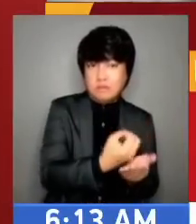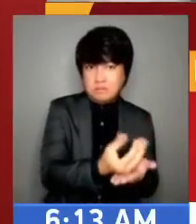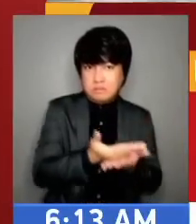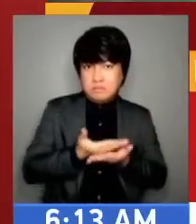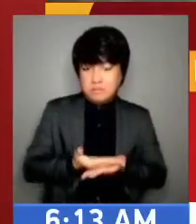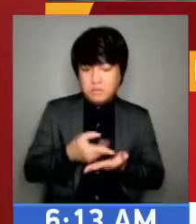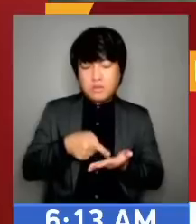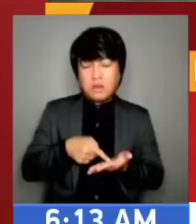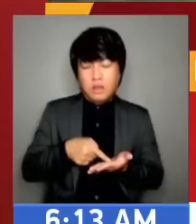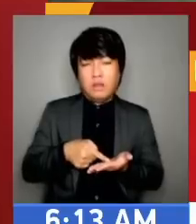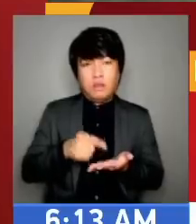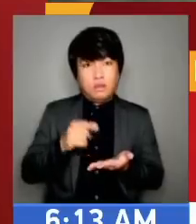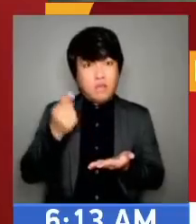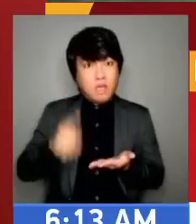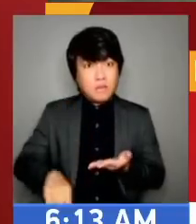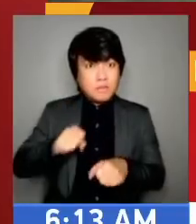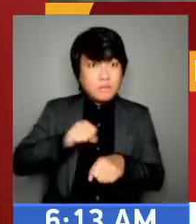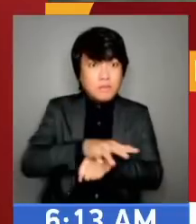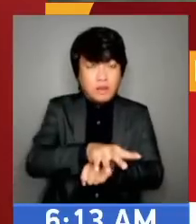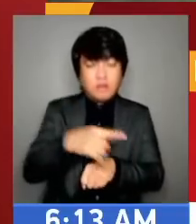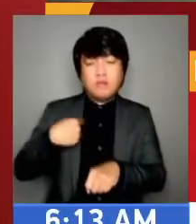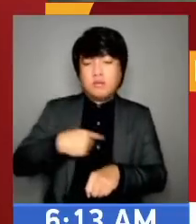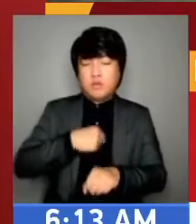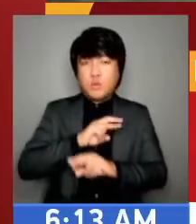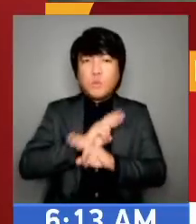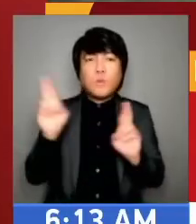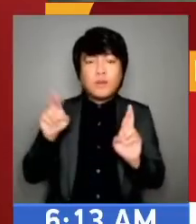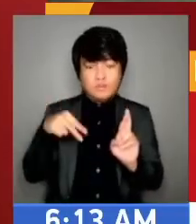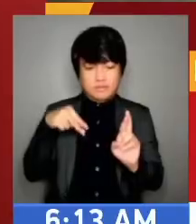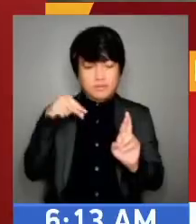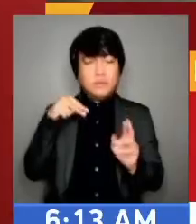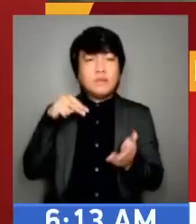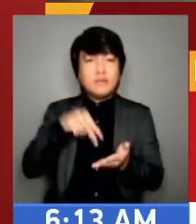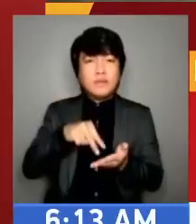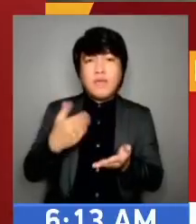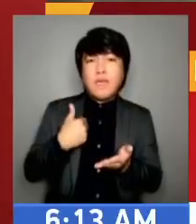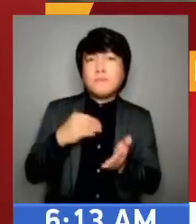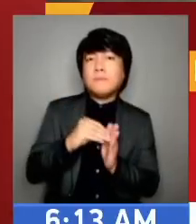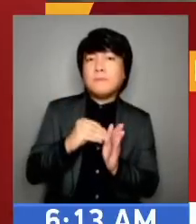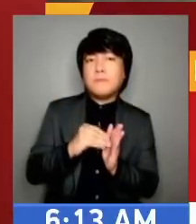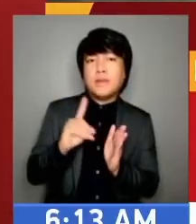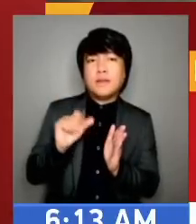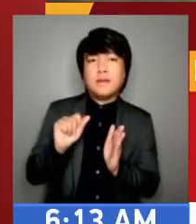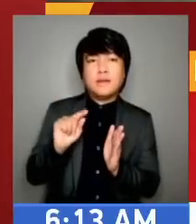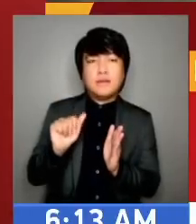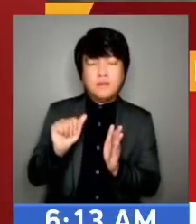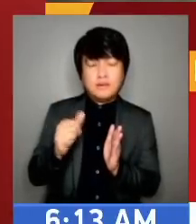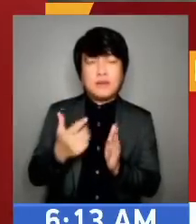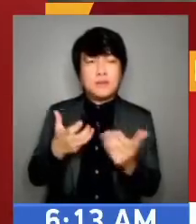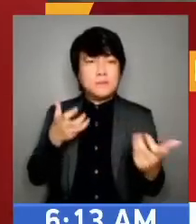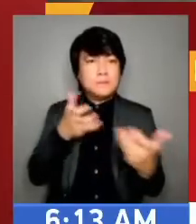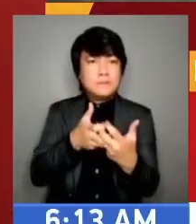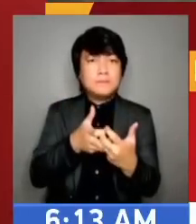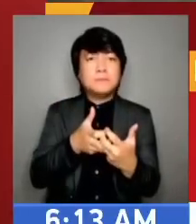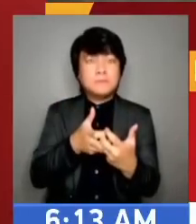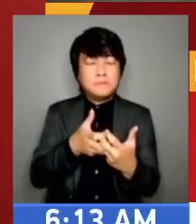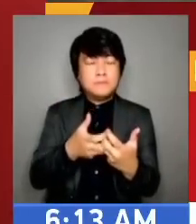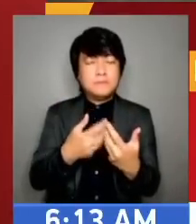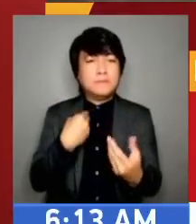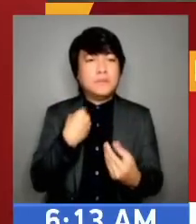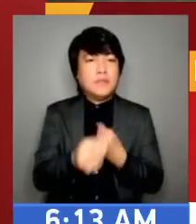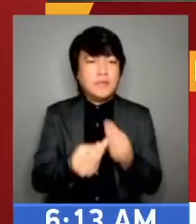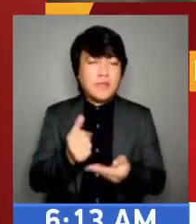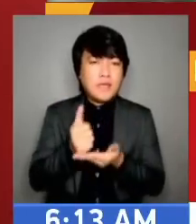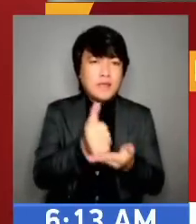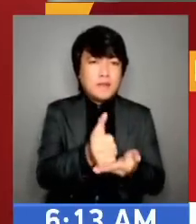efforts, talagang sabihin na natin, tailor fit dun sa ating mga kababayan. So, once na pumapasok naman po yung